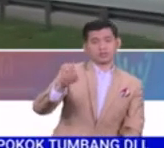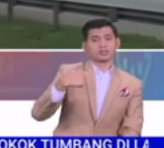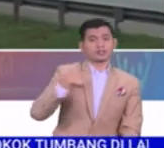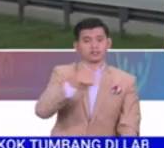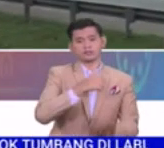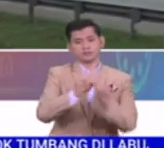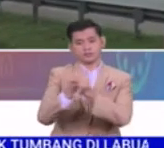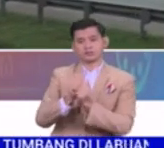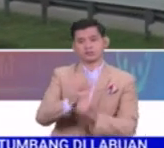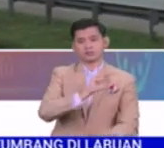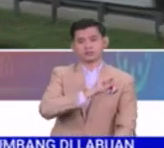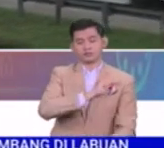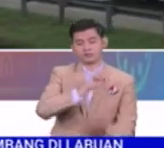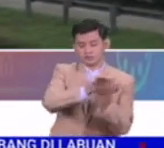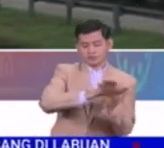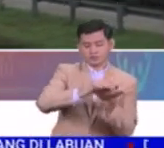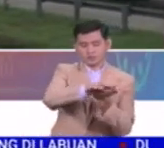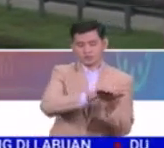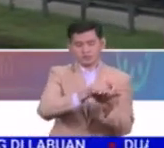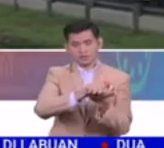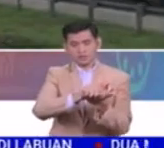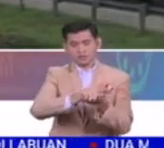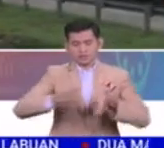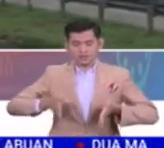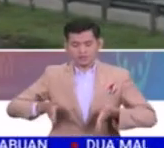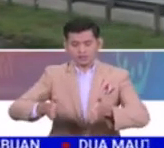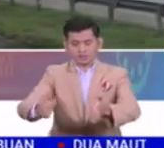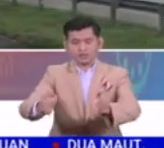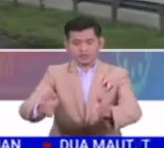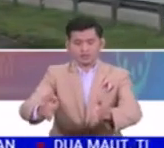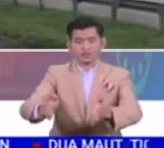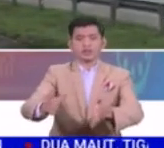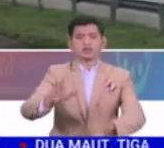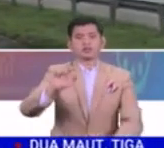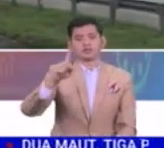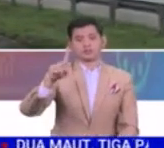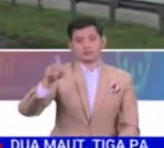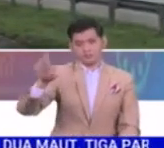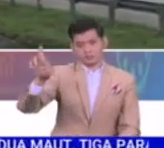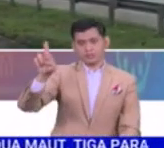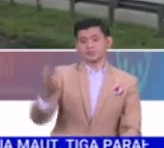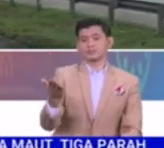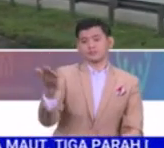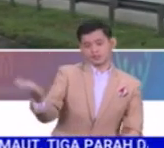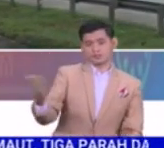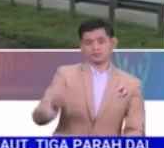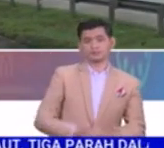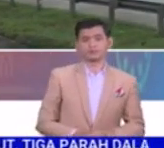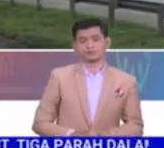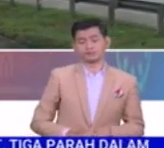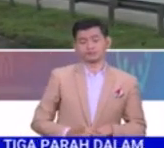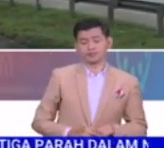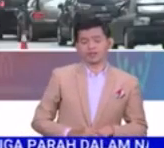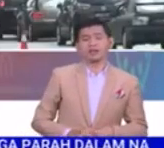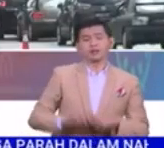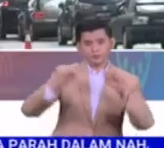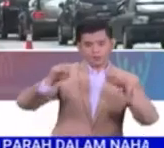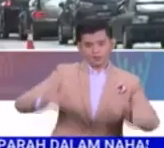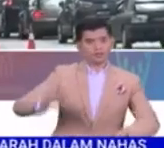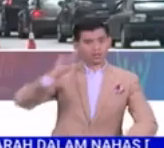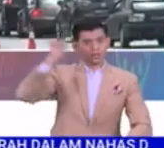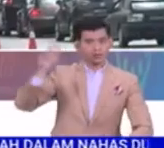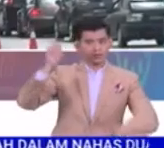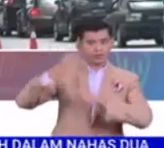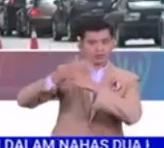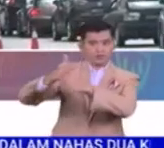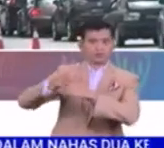Ketua Jabatan Siasatan Penguatkuasaan Trafik Johor, Superintendent M. Kumarasan. Jadi tuan, terima kasih. Jadi tuan boleh kongsikan